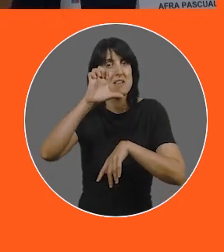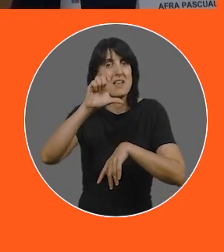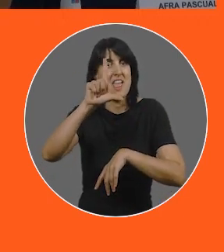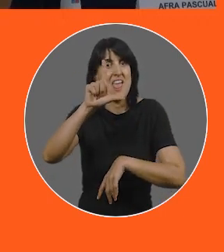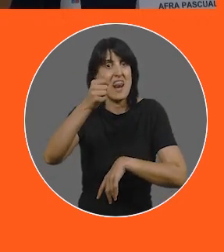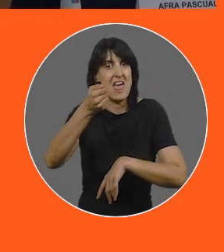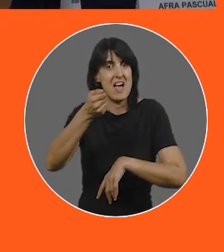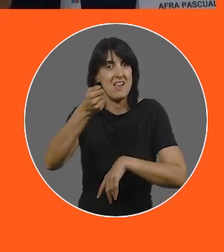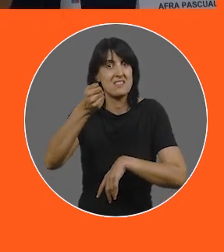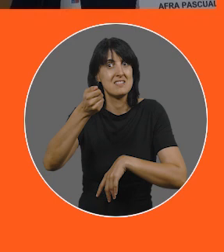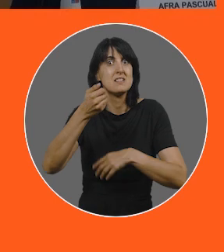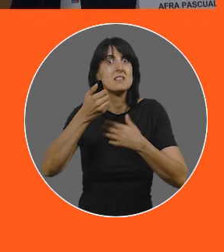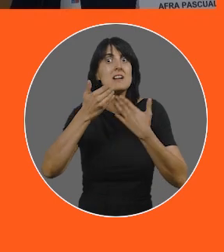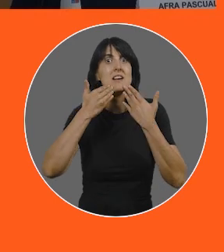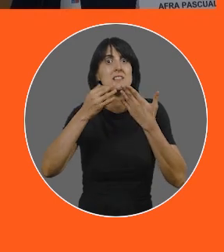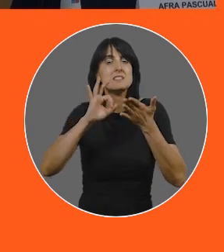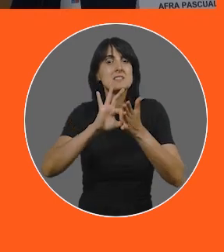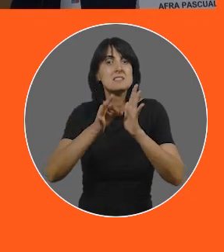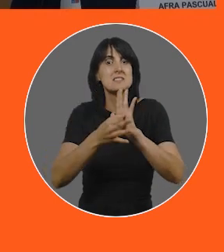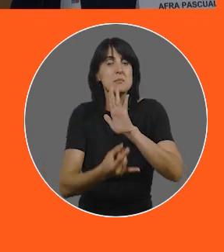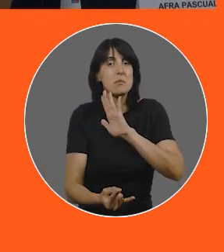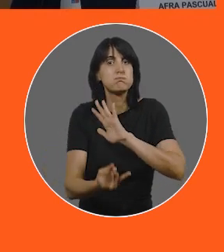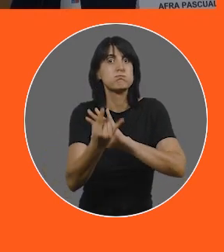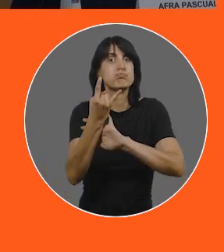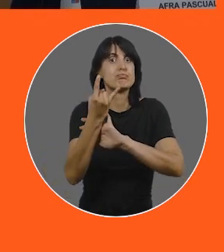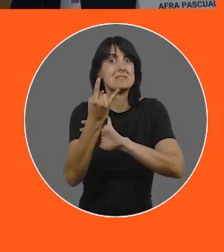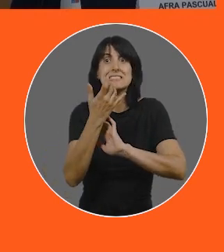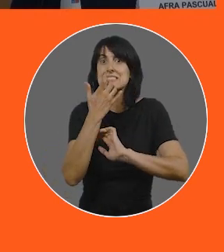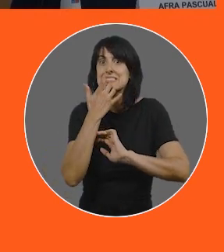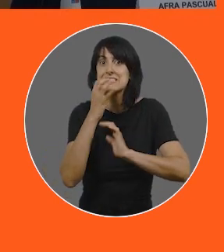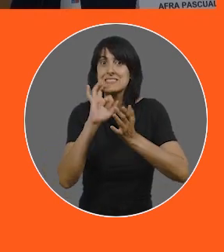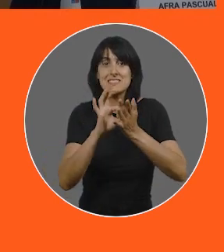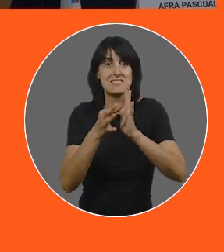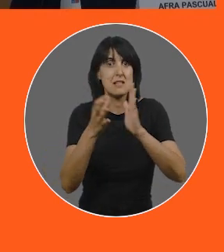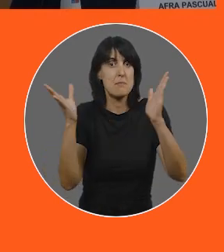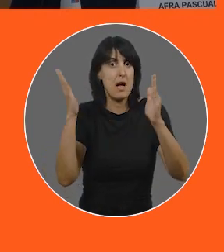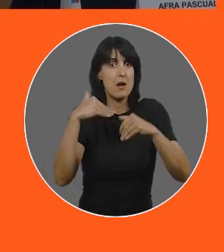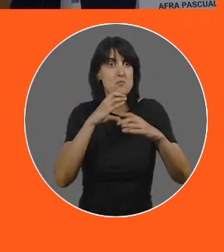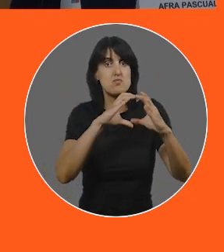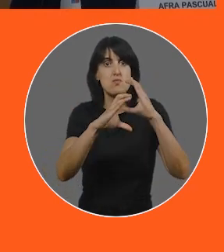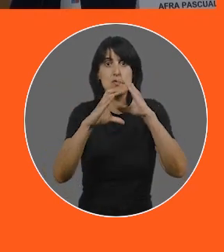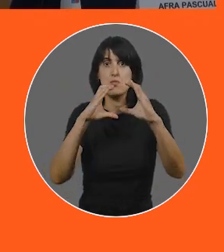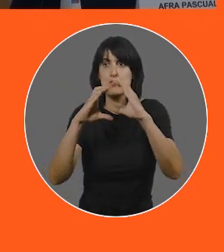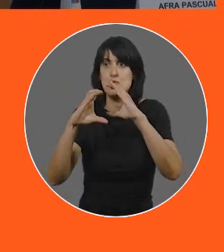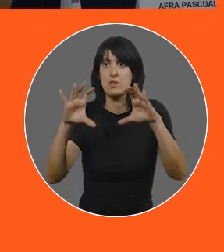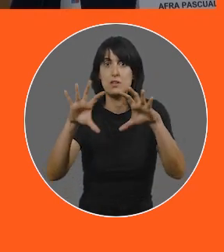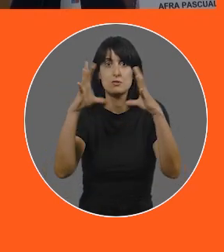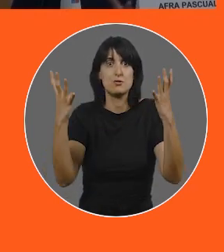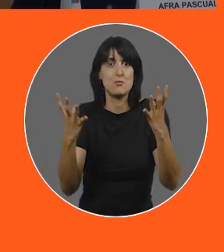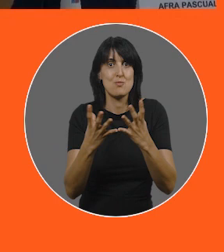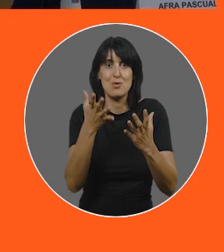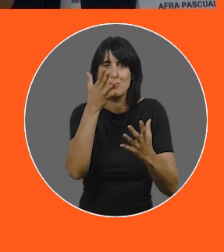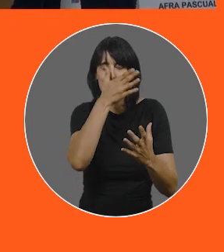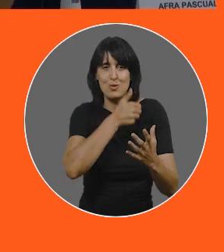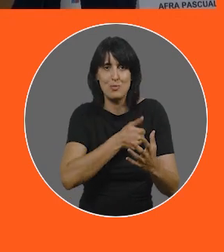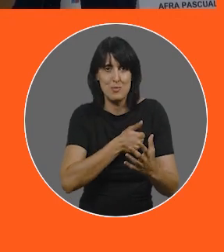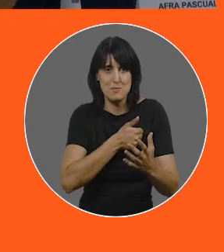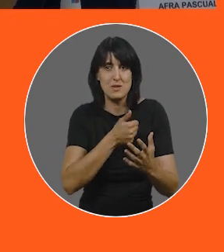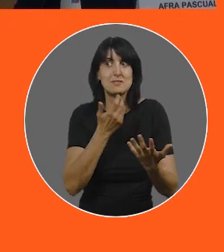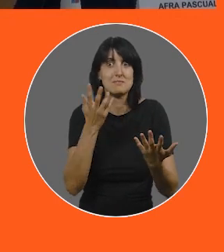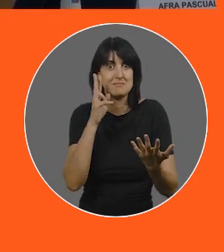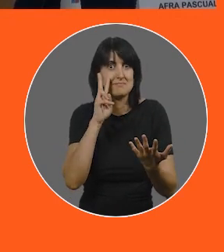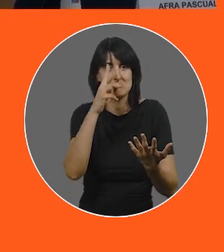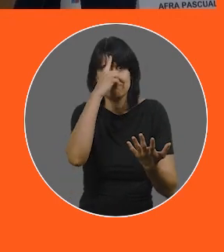ELA, i sense un sistema que es va desenvolupar amb Intel no hagués pogut comunicar-se amb el món. He posat precisament